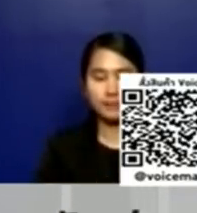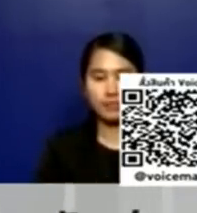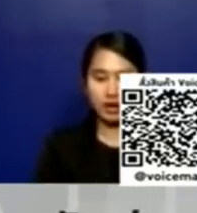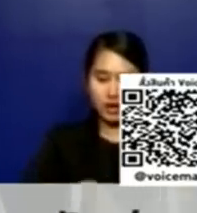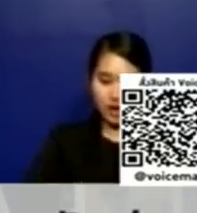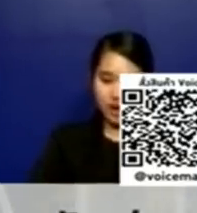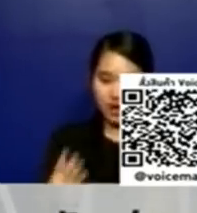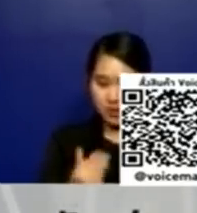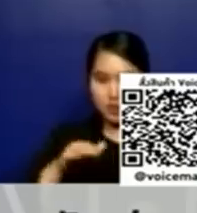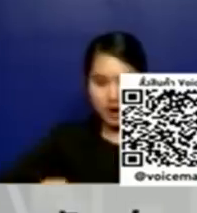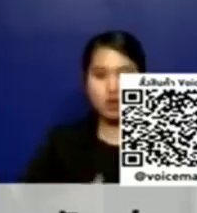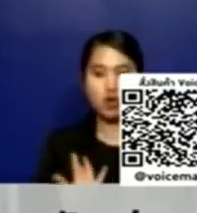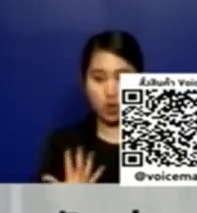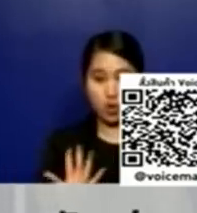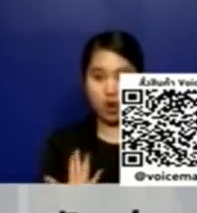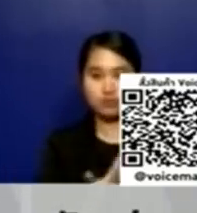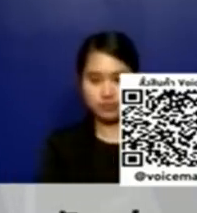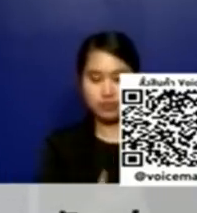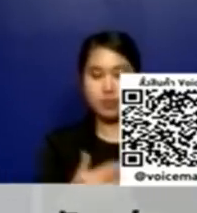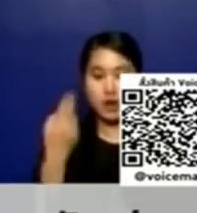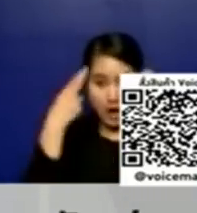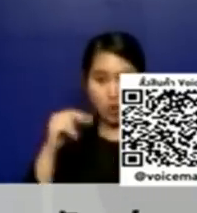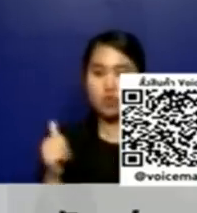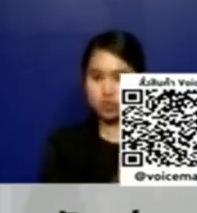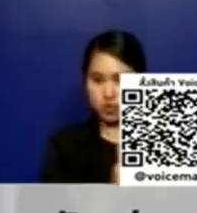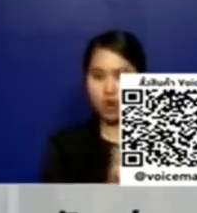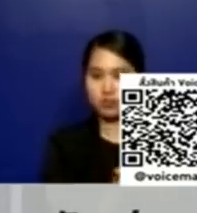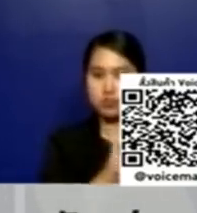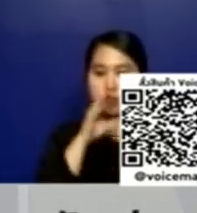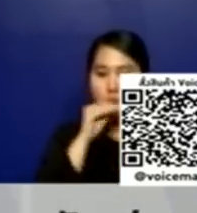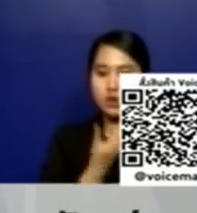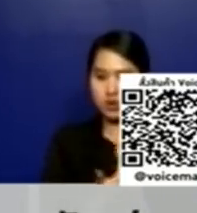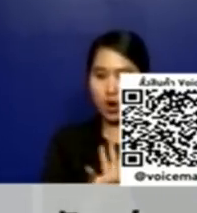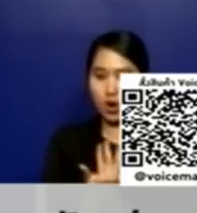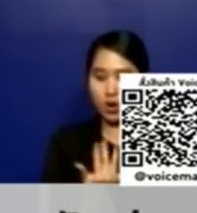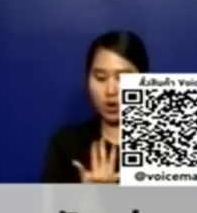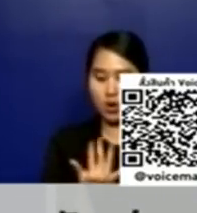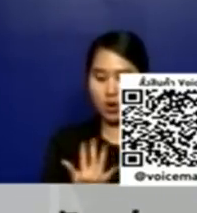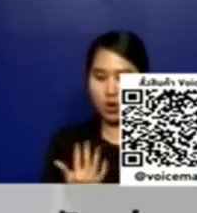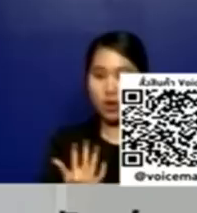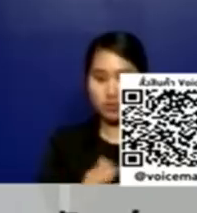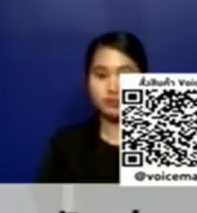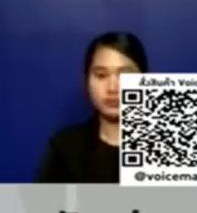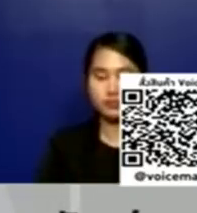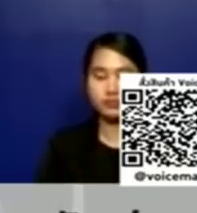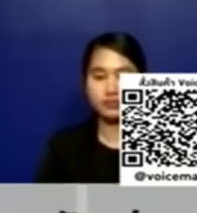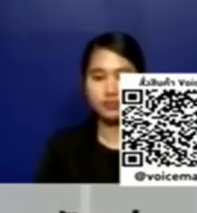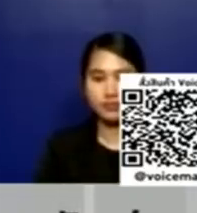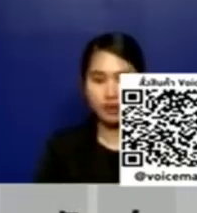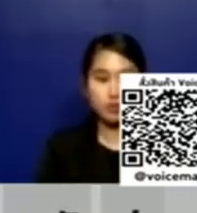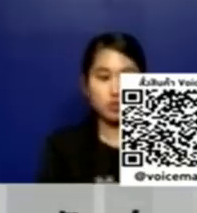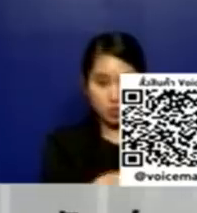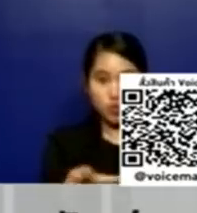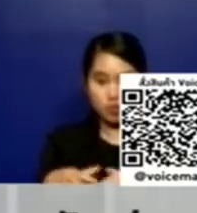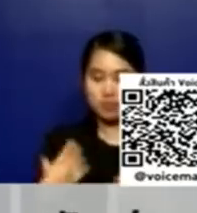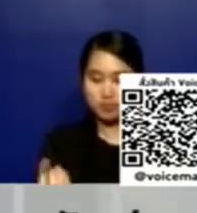ในฐานะนายกที่เคาะไปในฐานะหัวหน้าทีมเศรษฐกิจในฐานะรัฐมนตรีว่าการกระทรวงกลาโหมเนี่ยคุณต้องรู้ราย